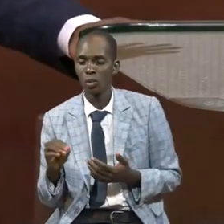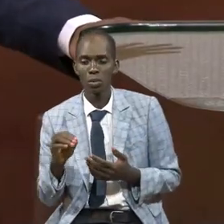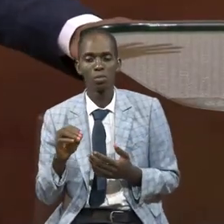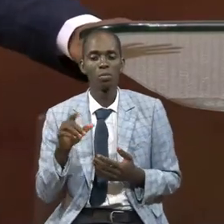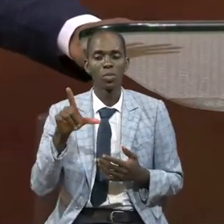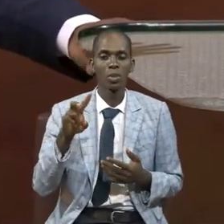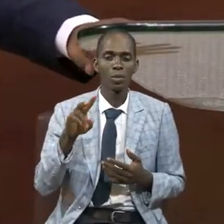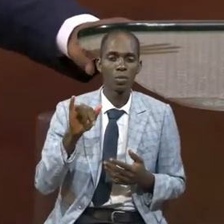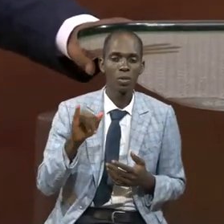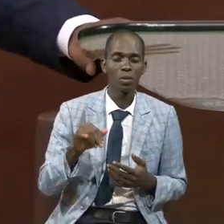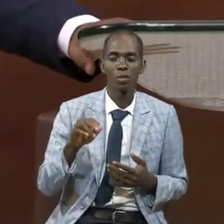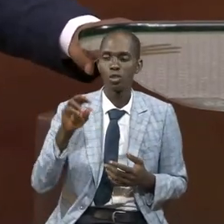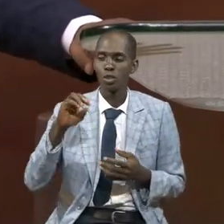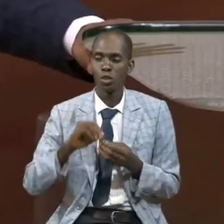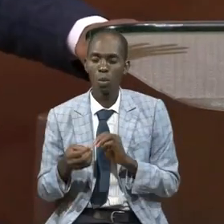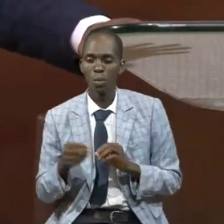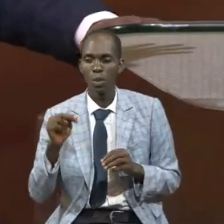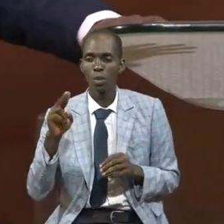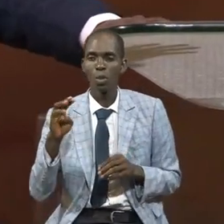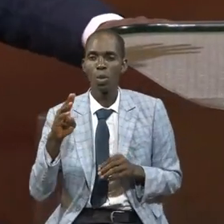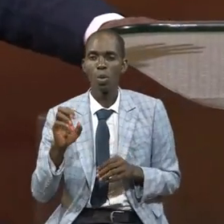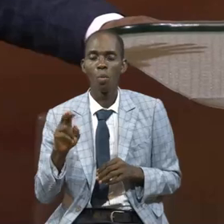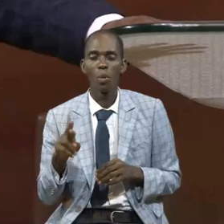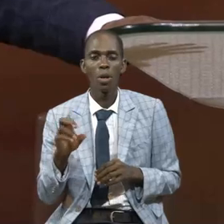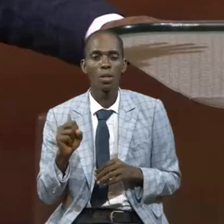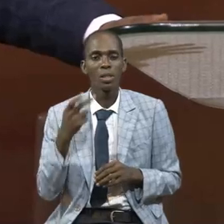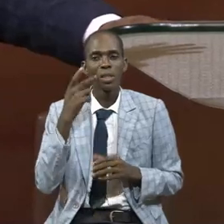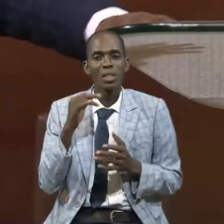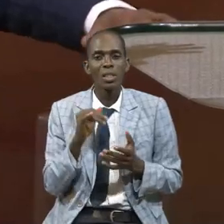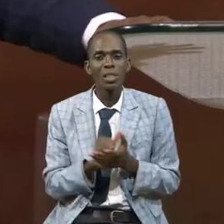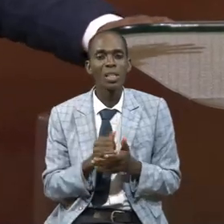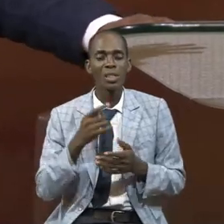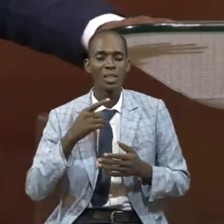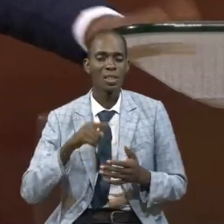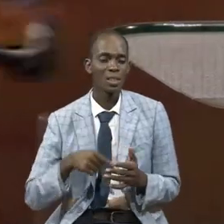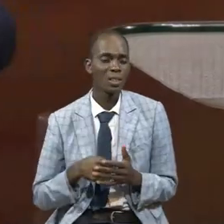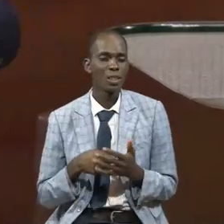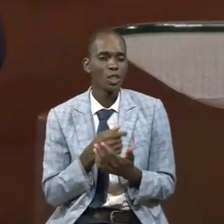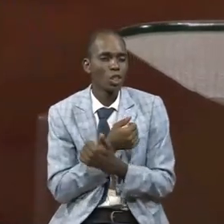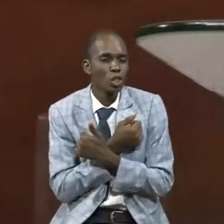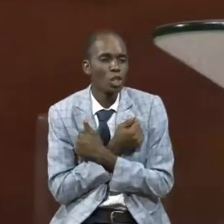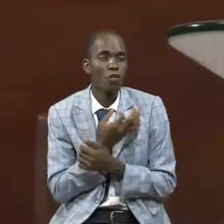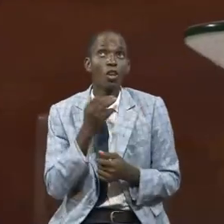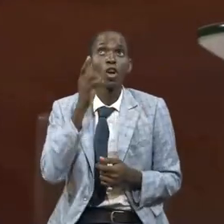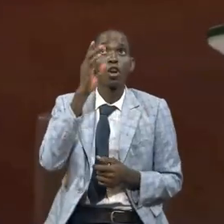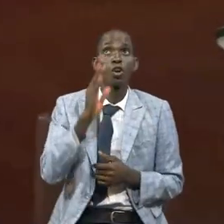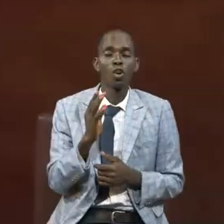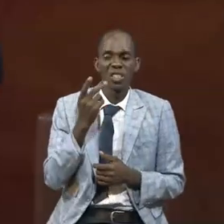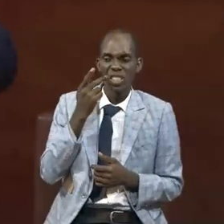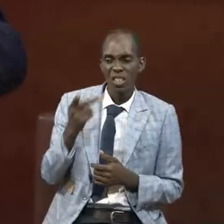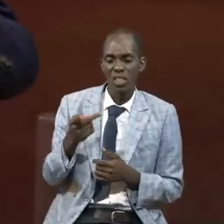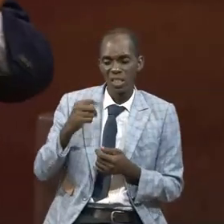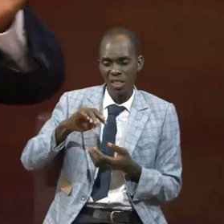Exode, Lévitique, Nombre, Deutéronome, cela, alors l'interprétation de tout ce que vous trouvez là-bas se